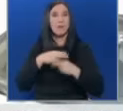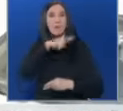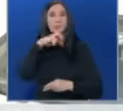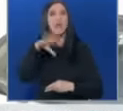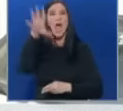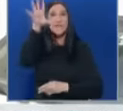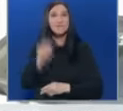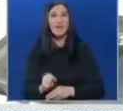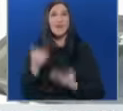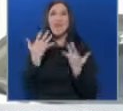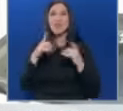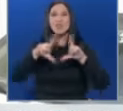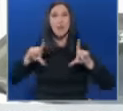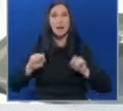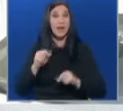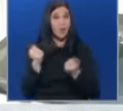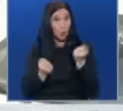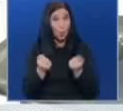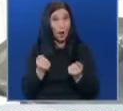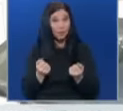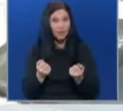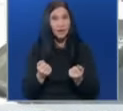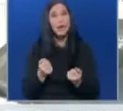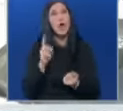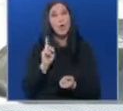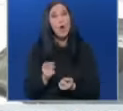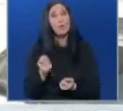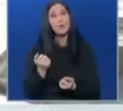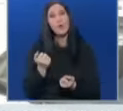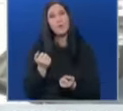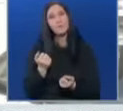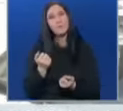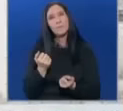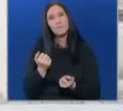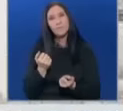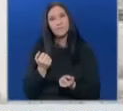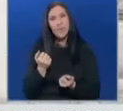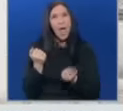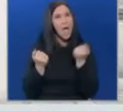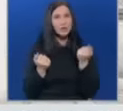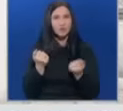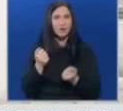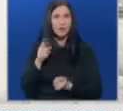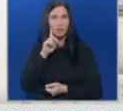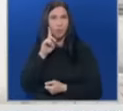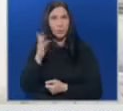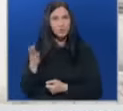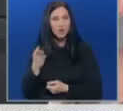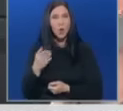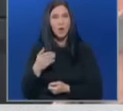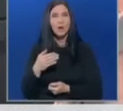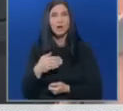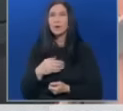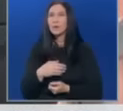номера на въпросният автомобил, управляван от правоспособното момче. Глоба следва